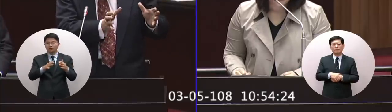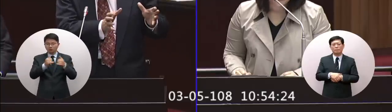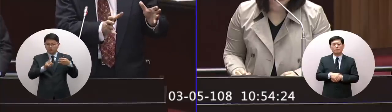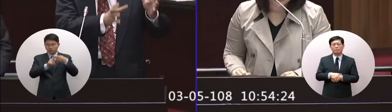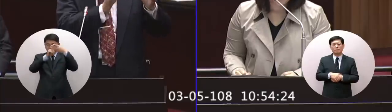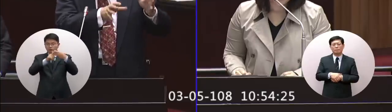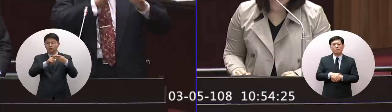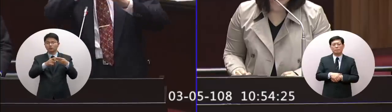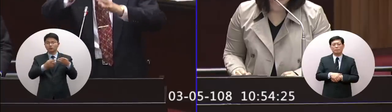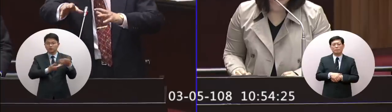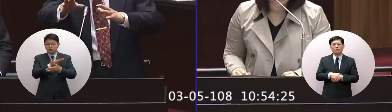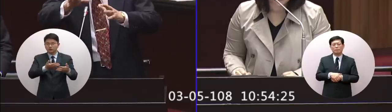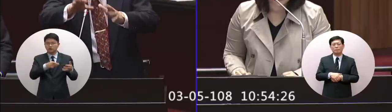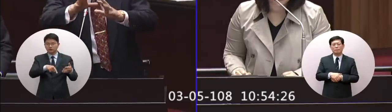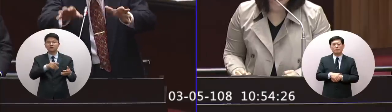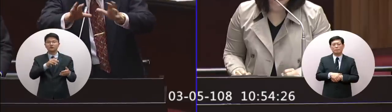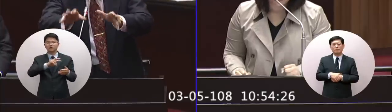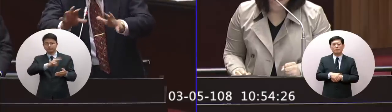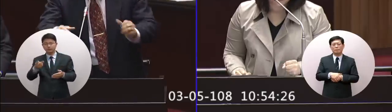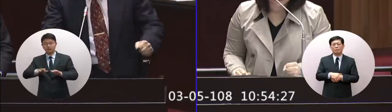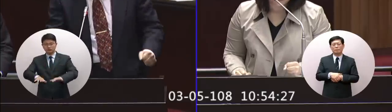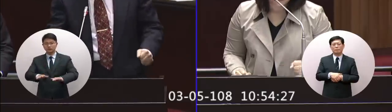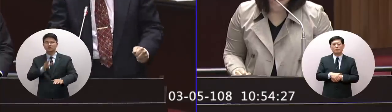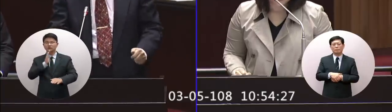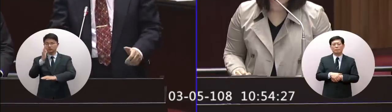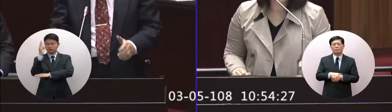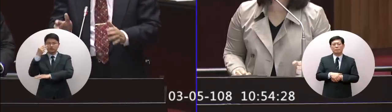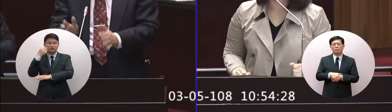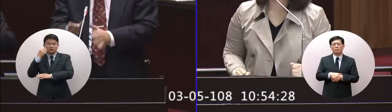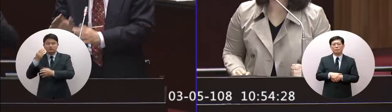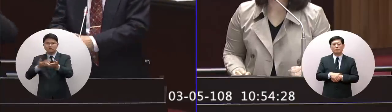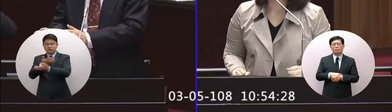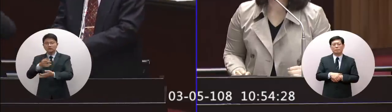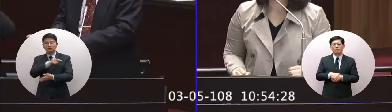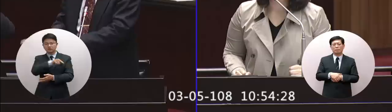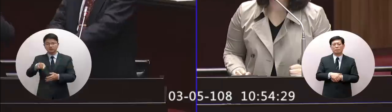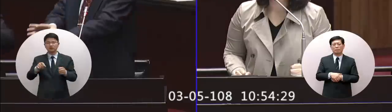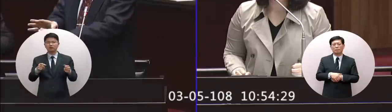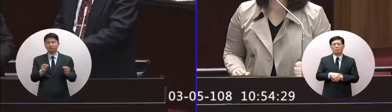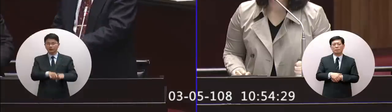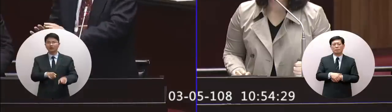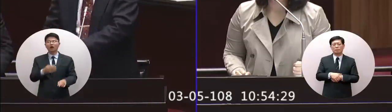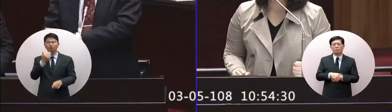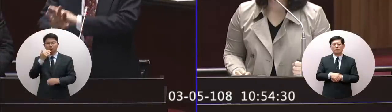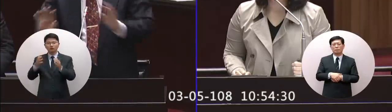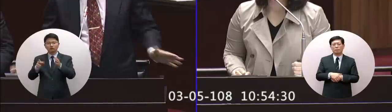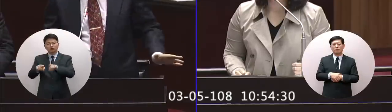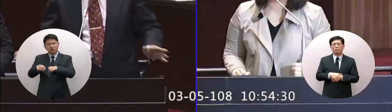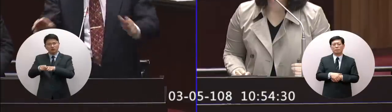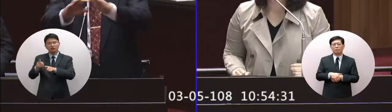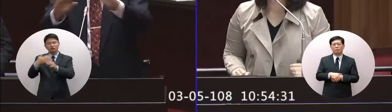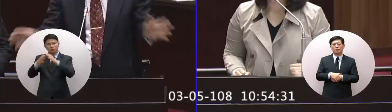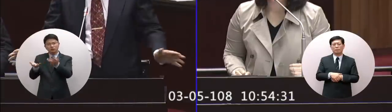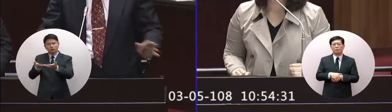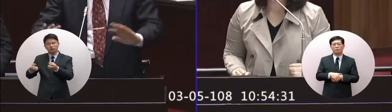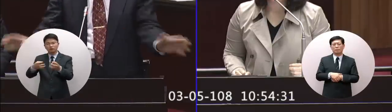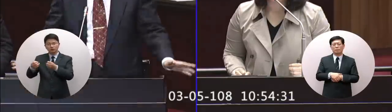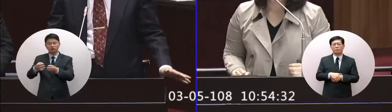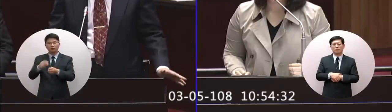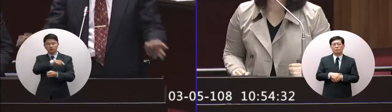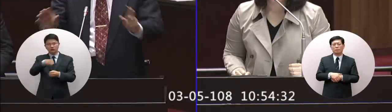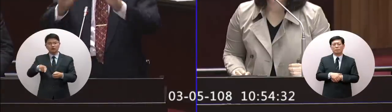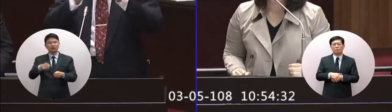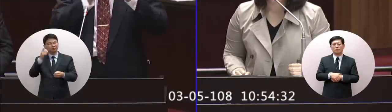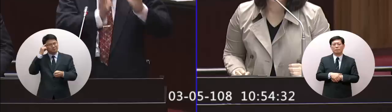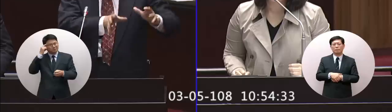很特别的，它转换到后来的今天的政治协商会议。跟我们所说的一般的学术交流是不一样，两个是一